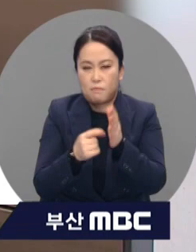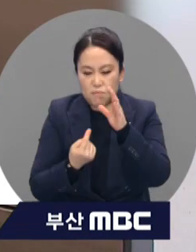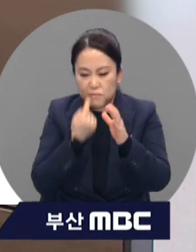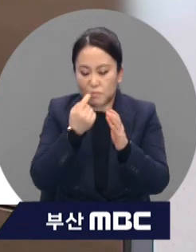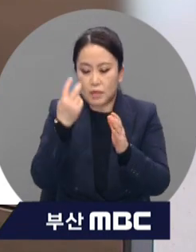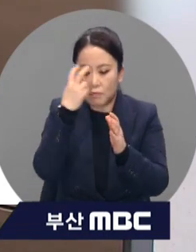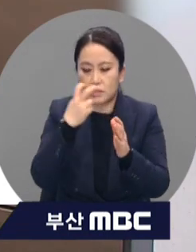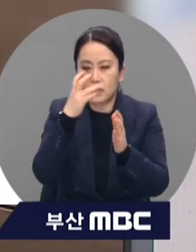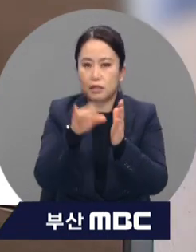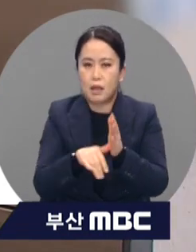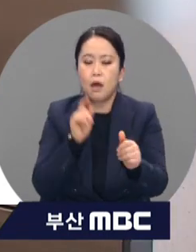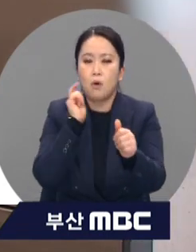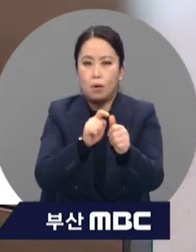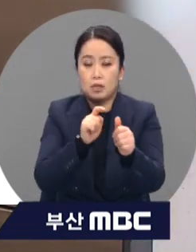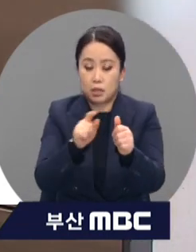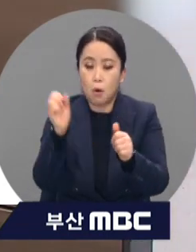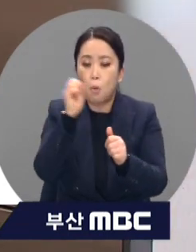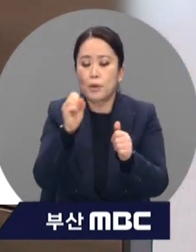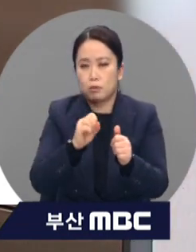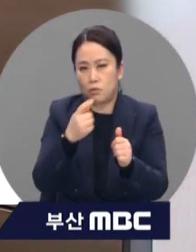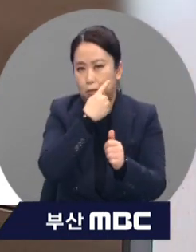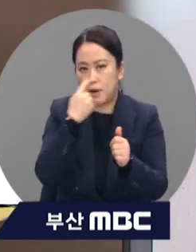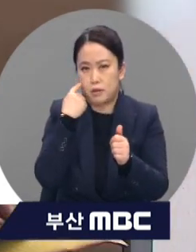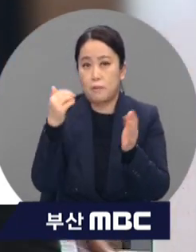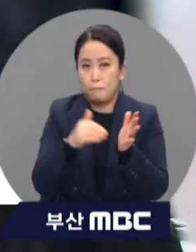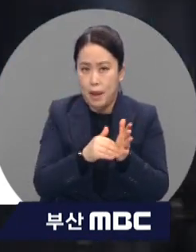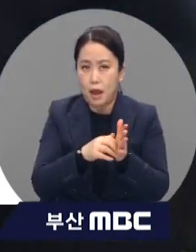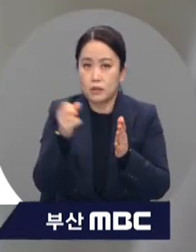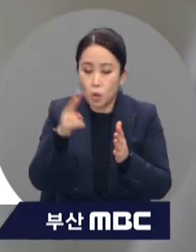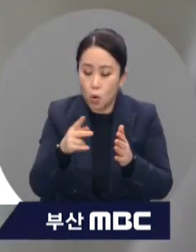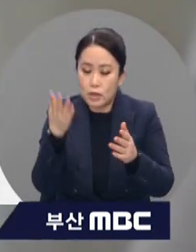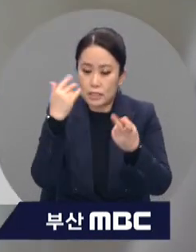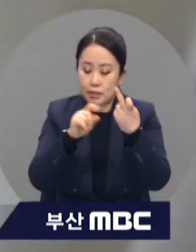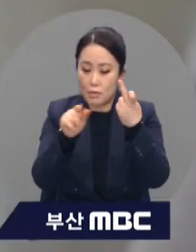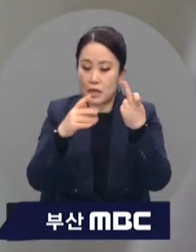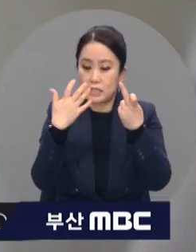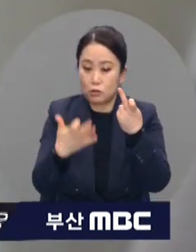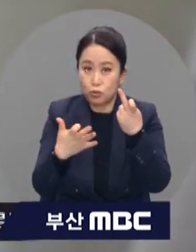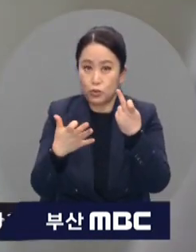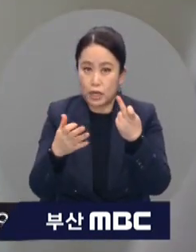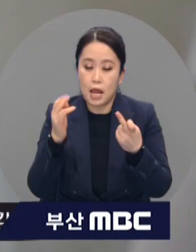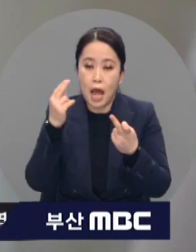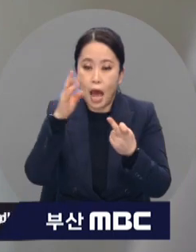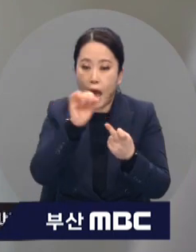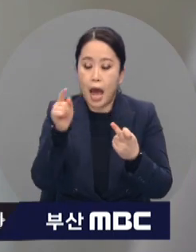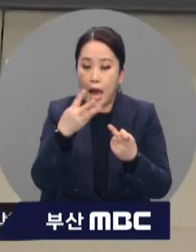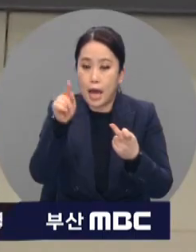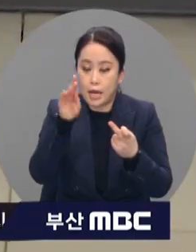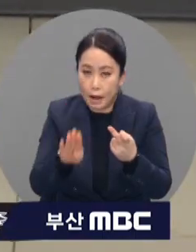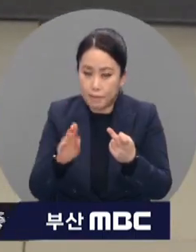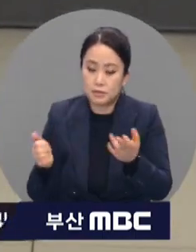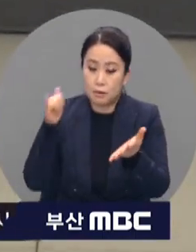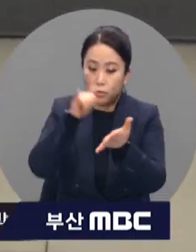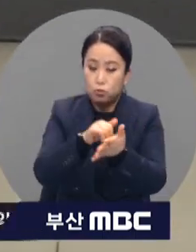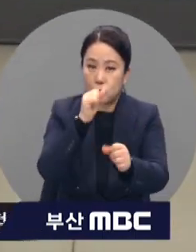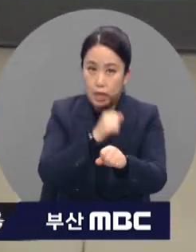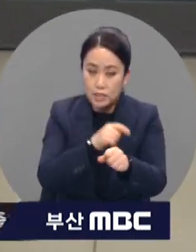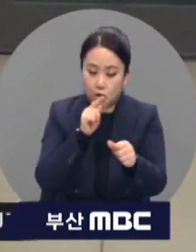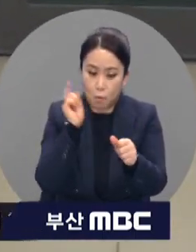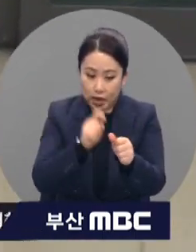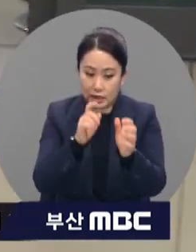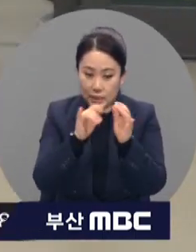확인됐습니다. 지난 19일 아랍에미리트에서 입국해 부산에서 처음 오미크론 변이가 확인된 환자의 가족 한